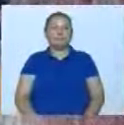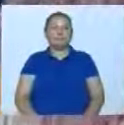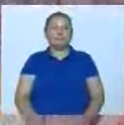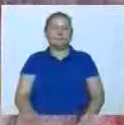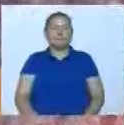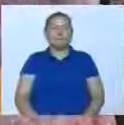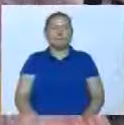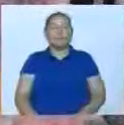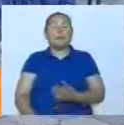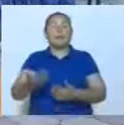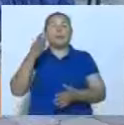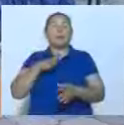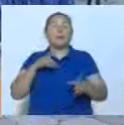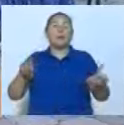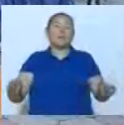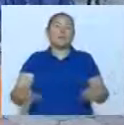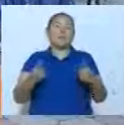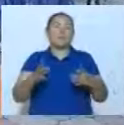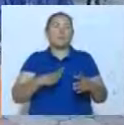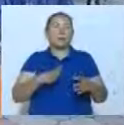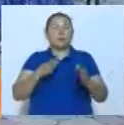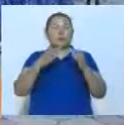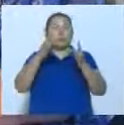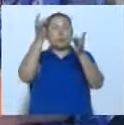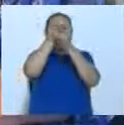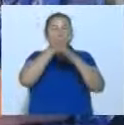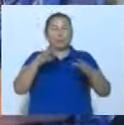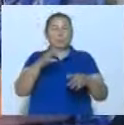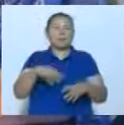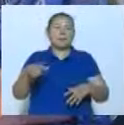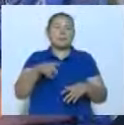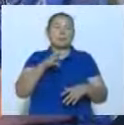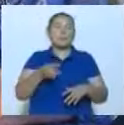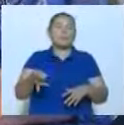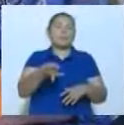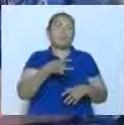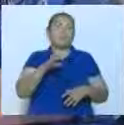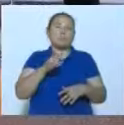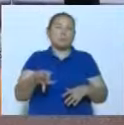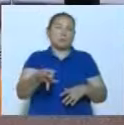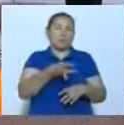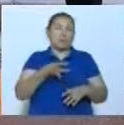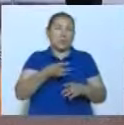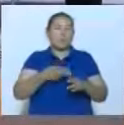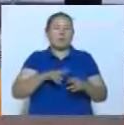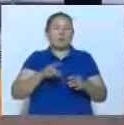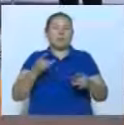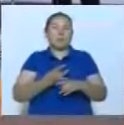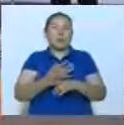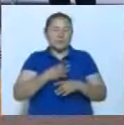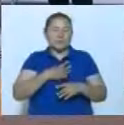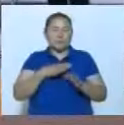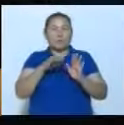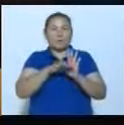выставка ранее организаторами вечеров были дома культуры нского районов На этот раз развлекательную